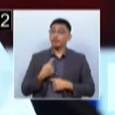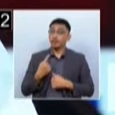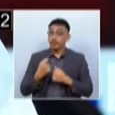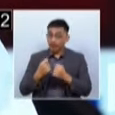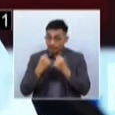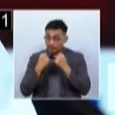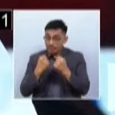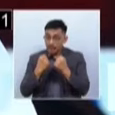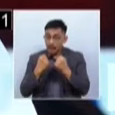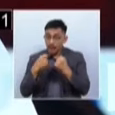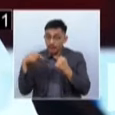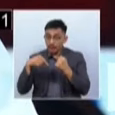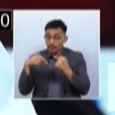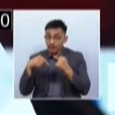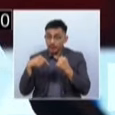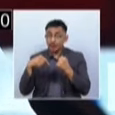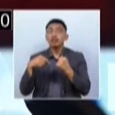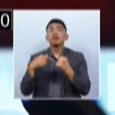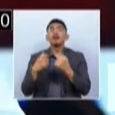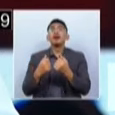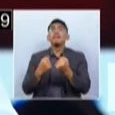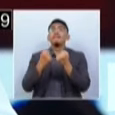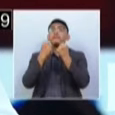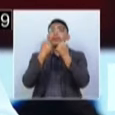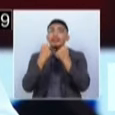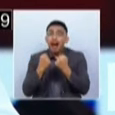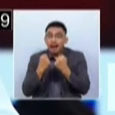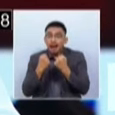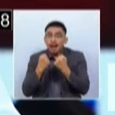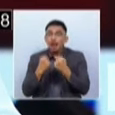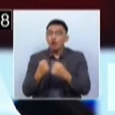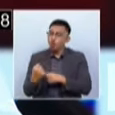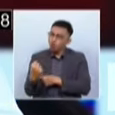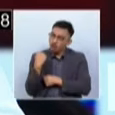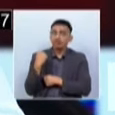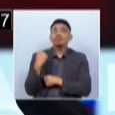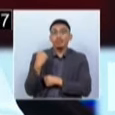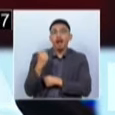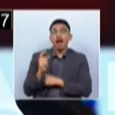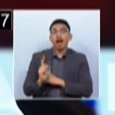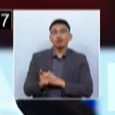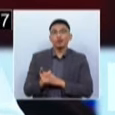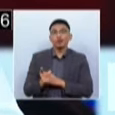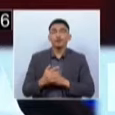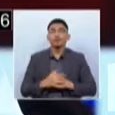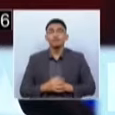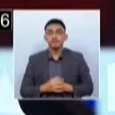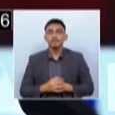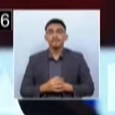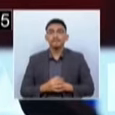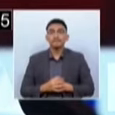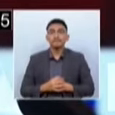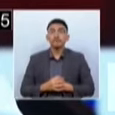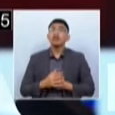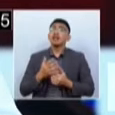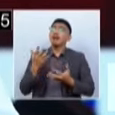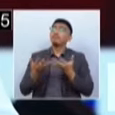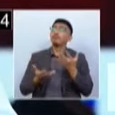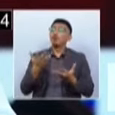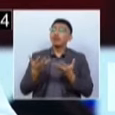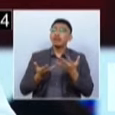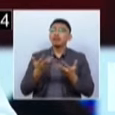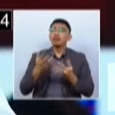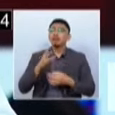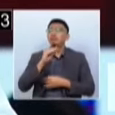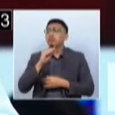Indonesia letaknya sangat strategis isinya juga ee Dua pertiga wilayah kita adalah e laut ya dan Australia persis ada di